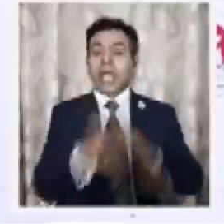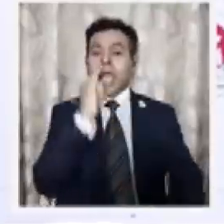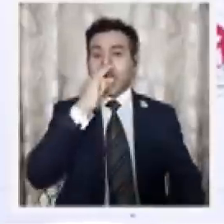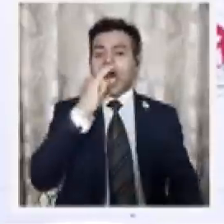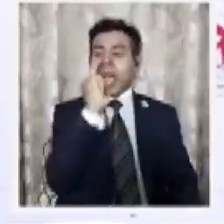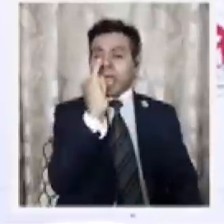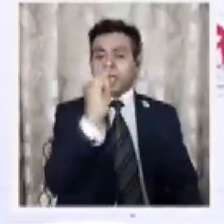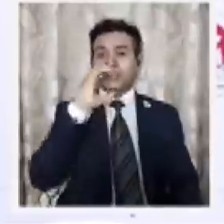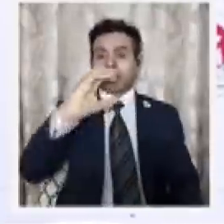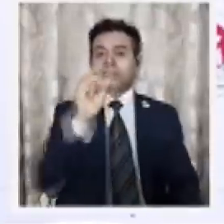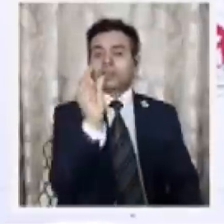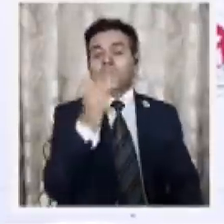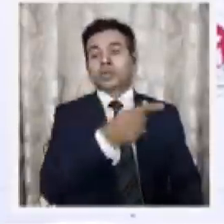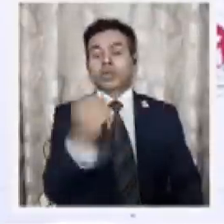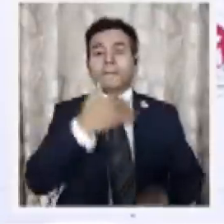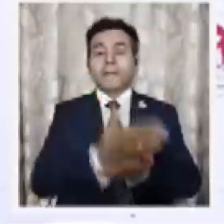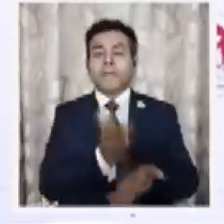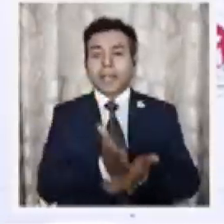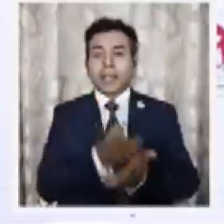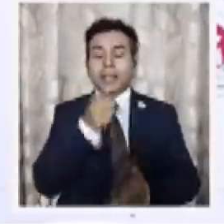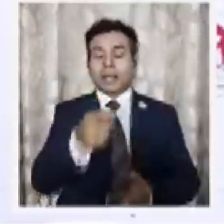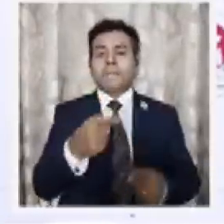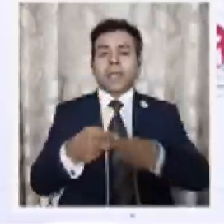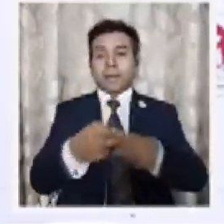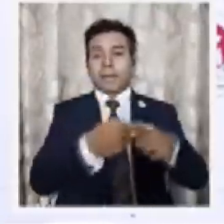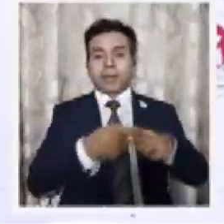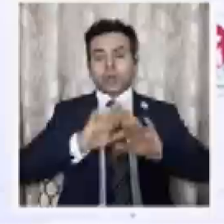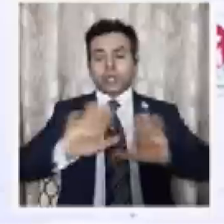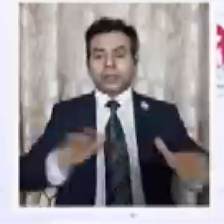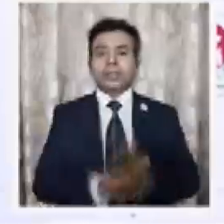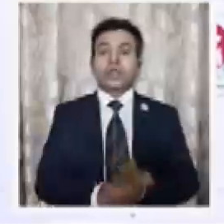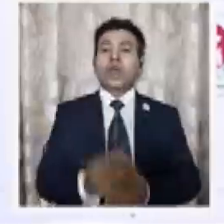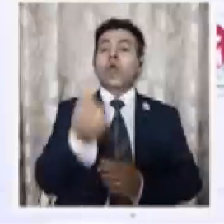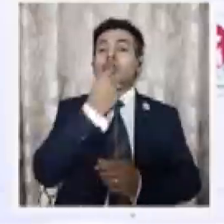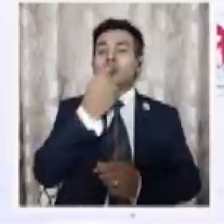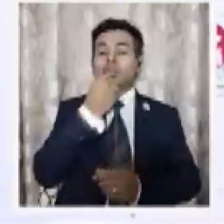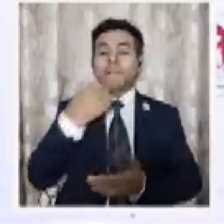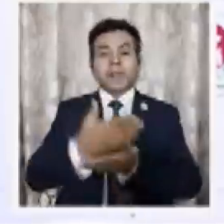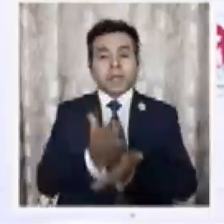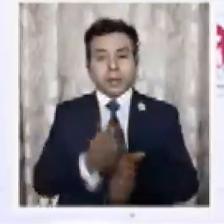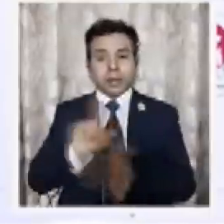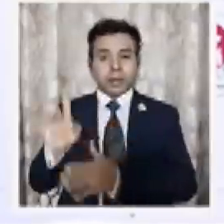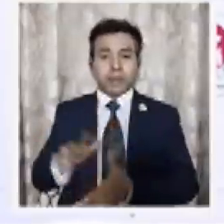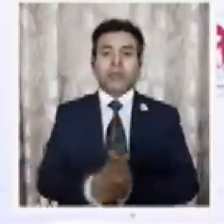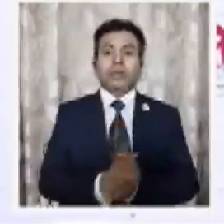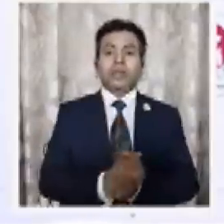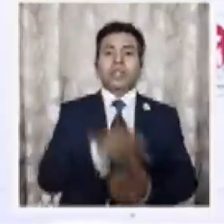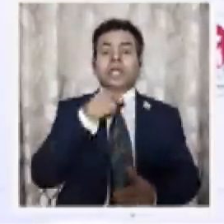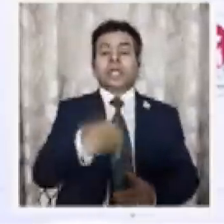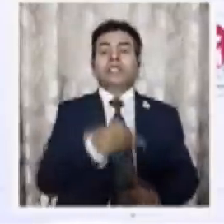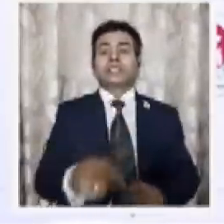কলেজে আইসিইউ শয্যা সংখ্যা প্রত্যেক বিভাগের রোগী অনুযায়ী ভাগ করা আছে, যেমন মেডিসিন বিভাগের